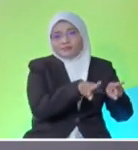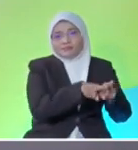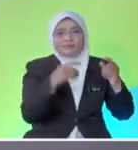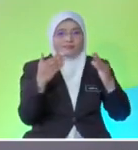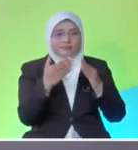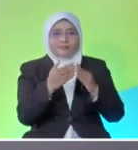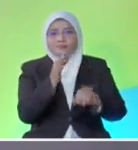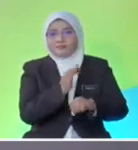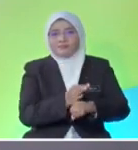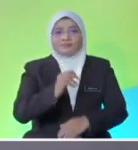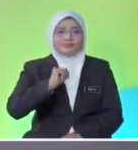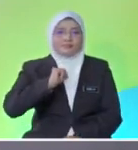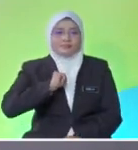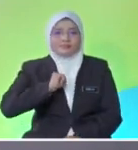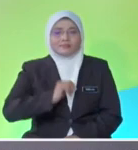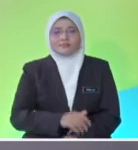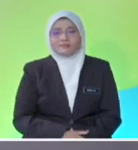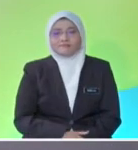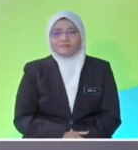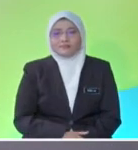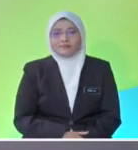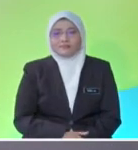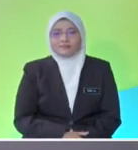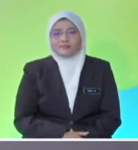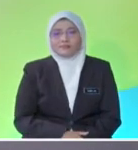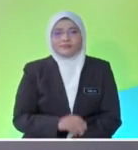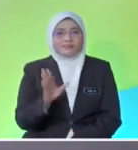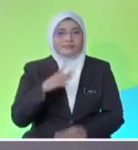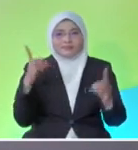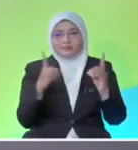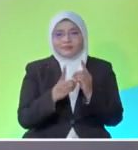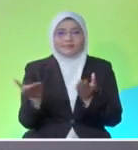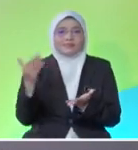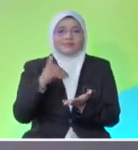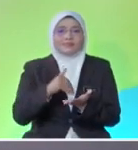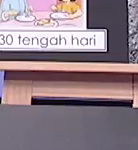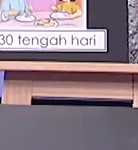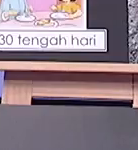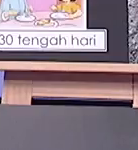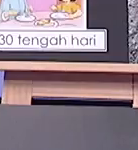Semoga kita bertemu lagi. Saya Nisa Kit untuk Didik TV KPM. Jumpa lagi.